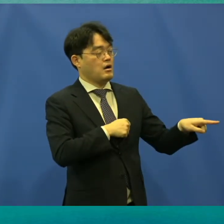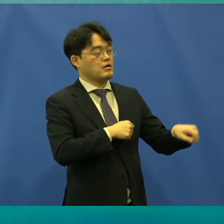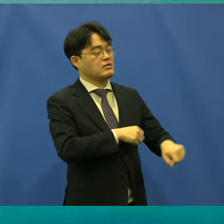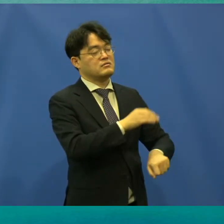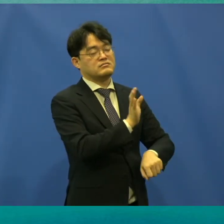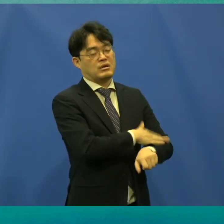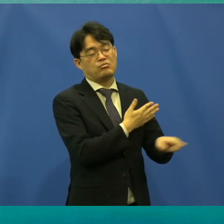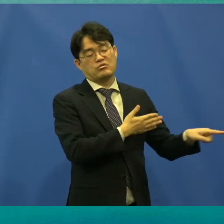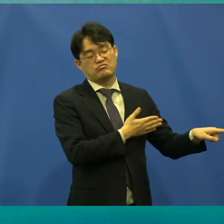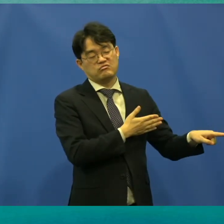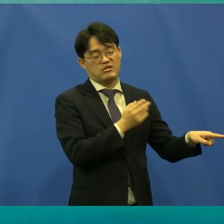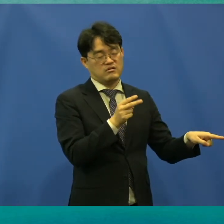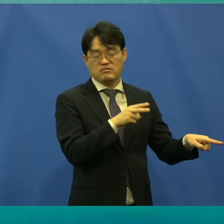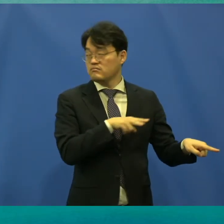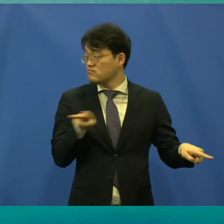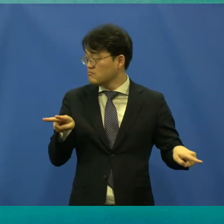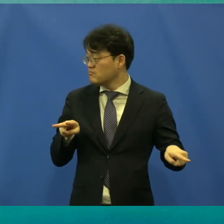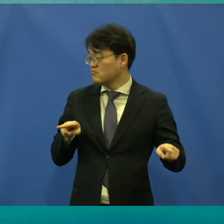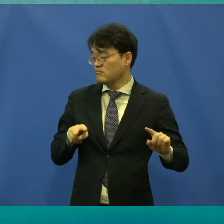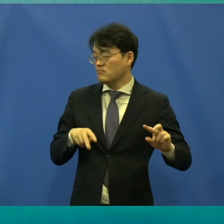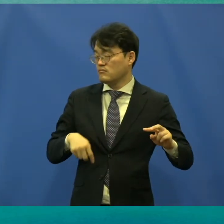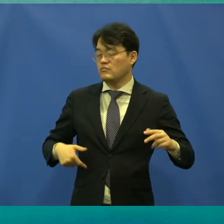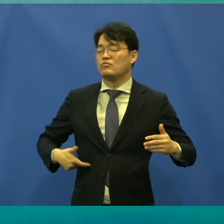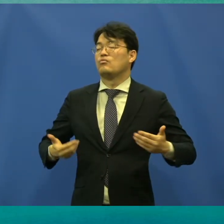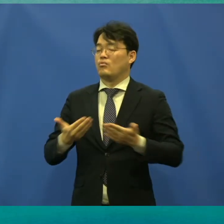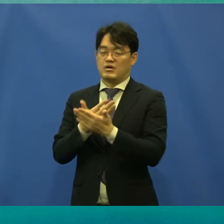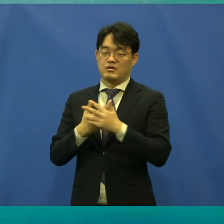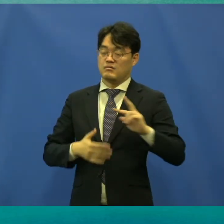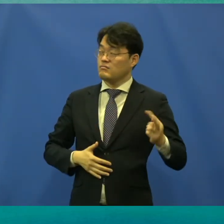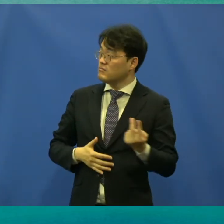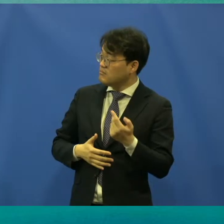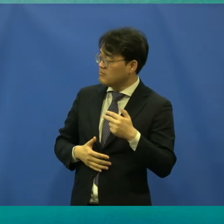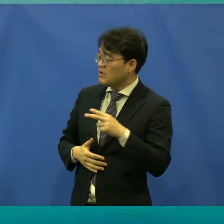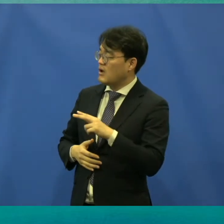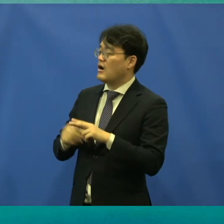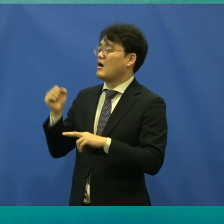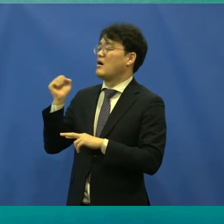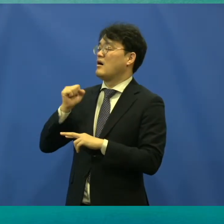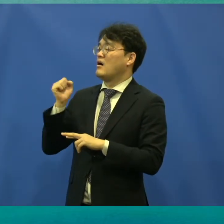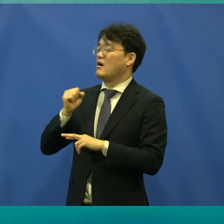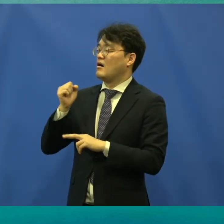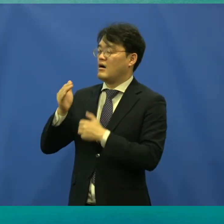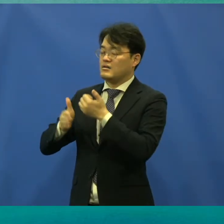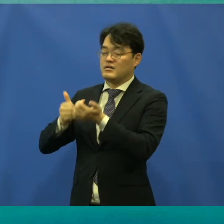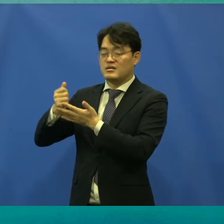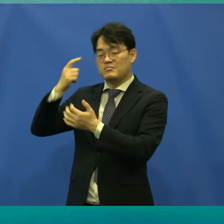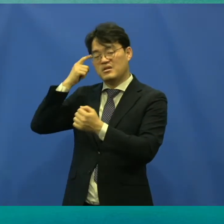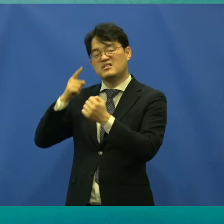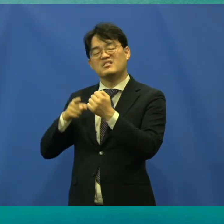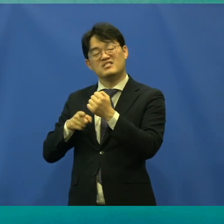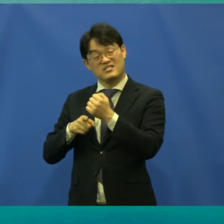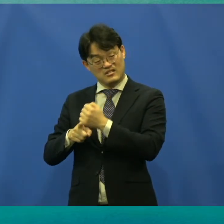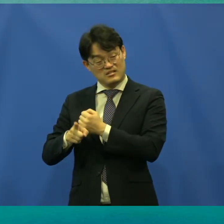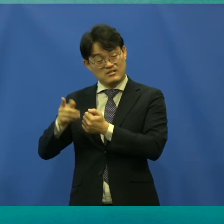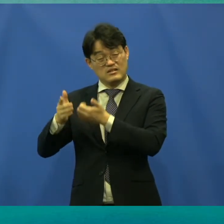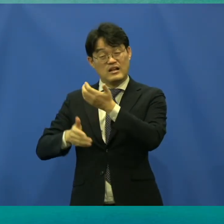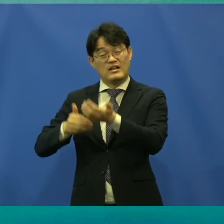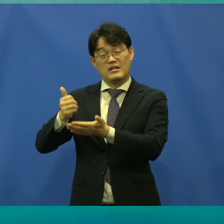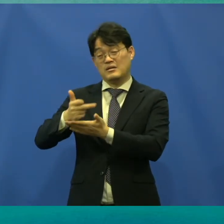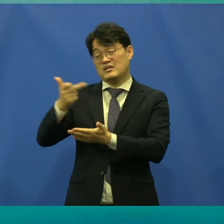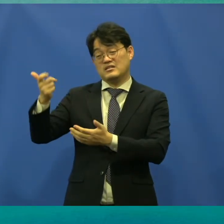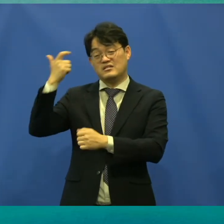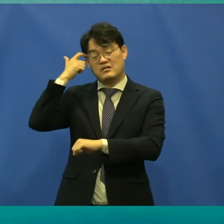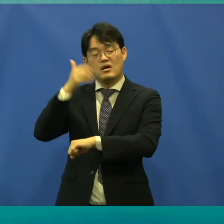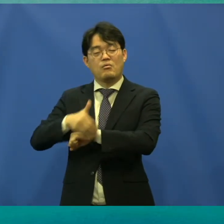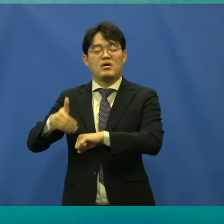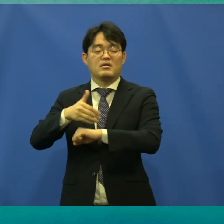실패를 받아들이는 거 무지 어렵습니다. 그러나 그 실패를 통하여 우리는 하나님의 큰 계획을